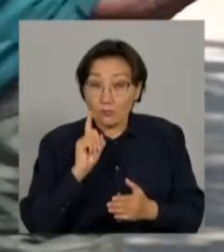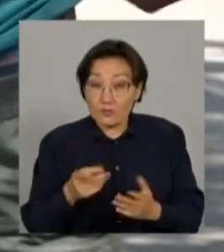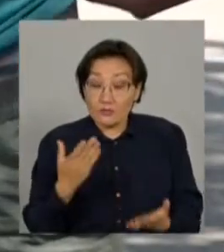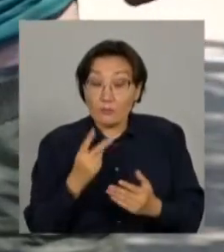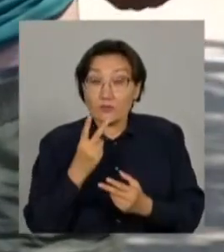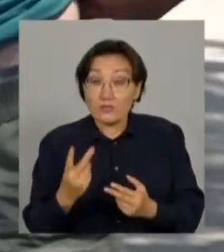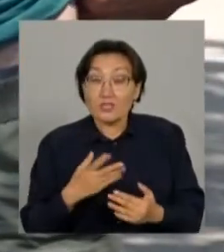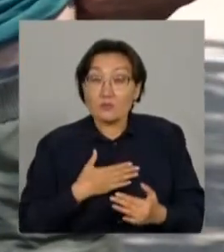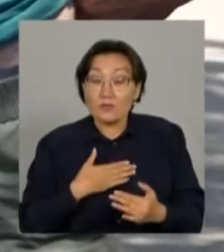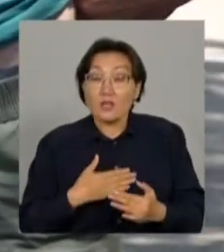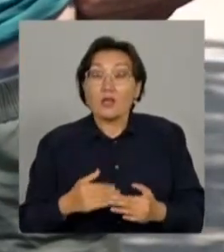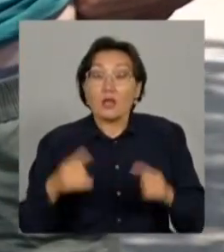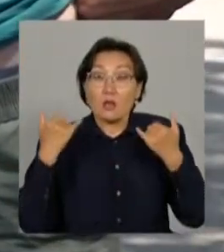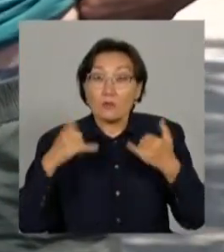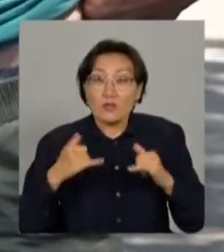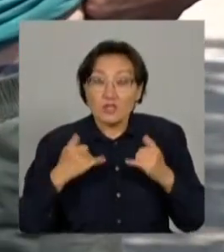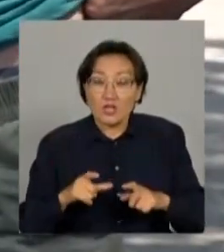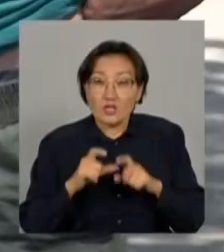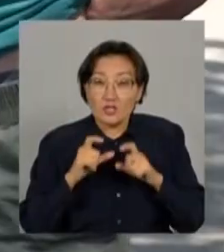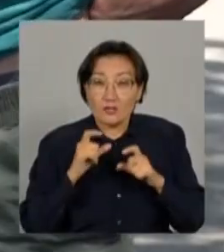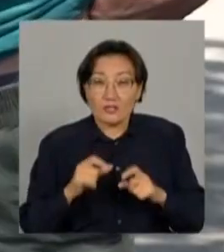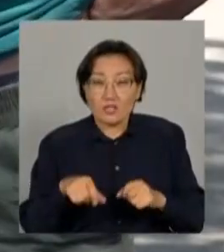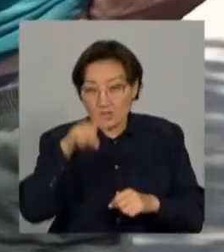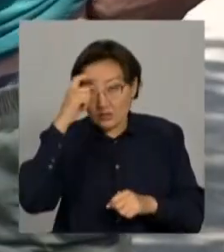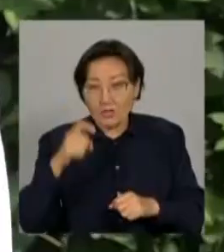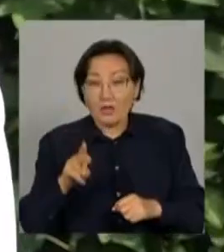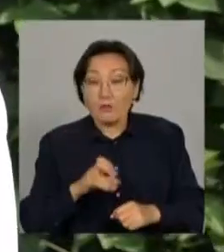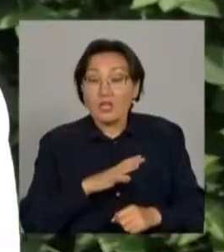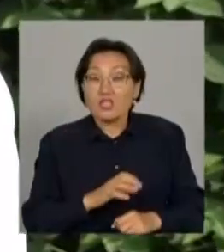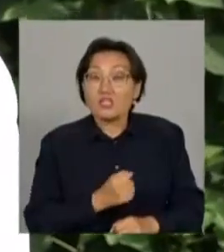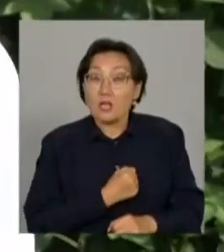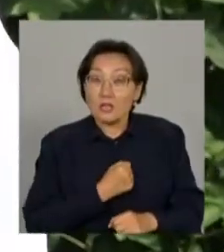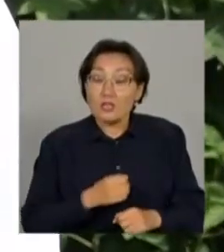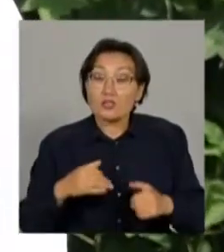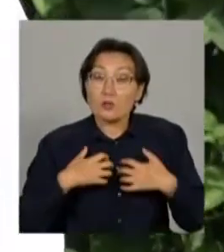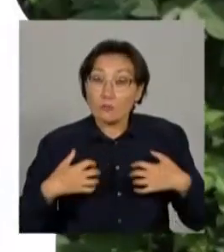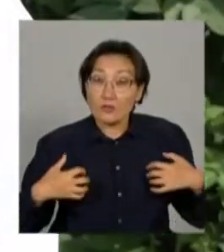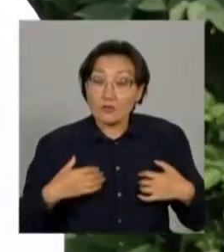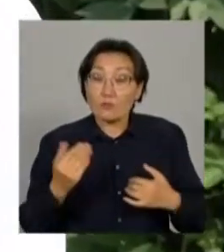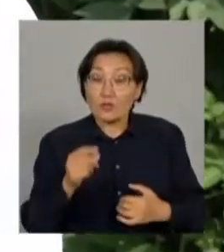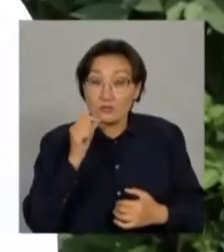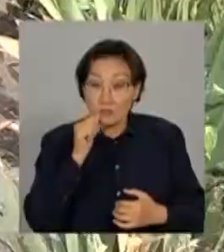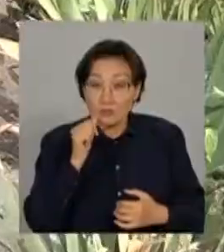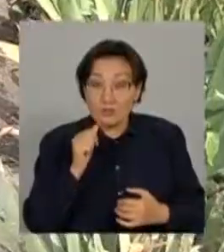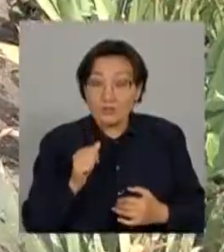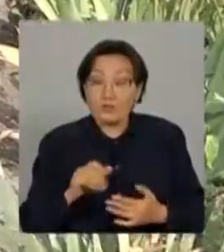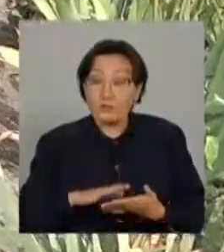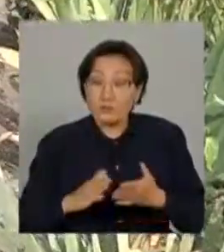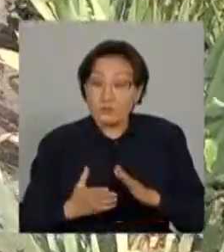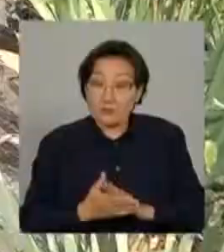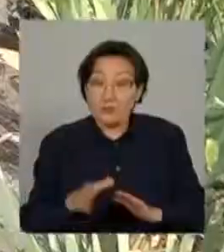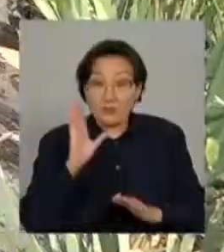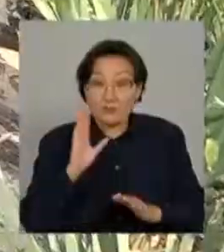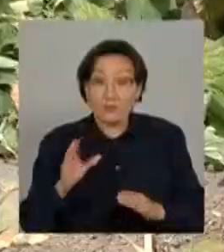бы видели, как наши коровы мычали от жажды, как было жалко животных. У местной жительницы Кунишай Тонкербай из-за ситуации с